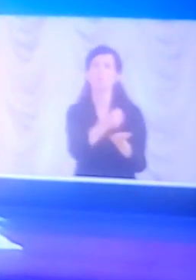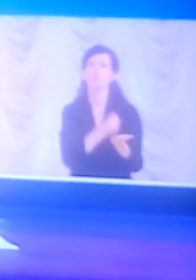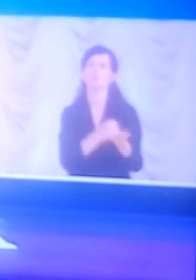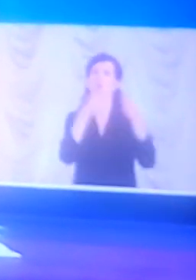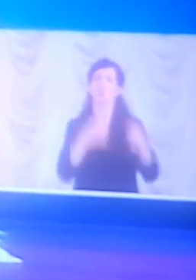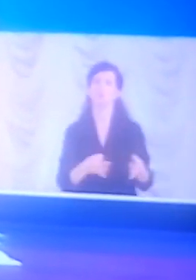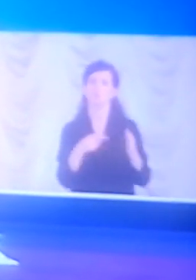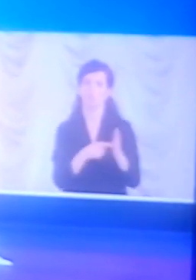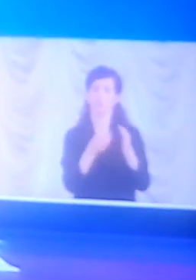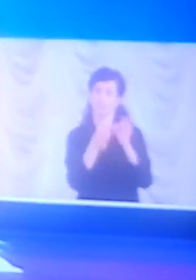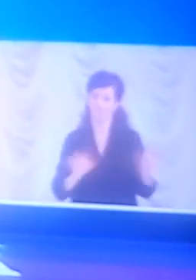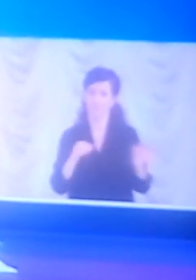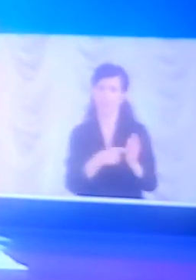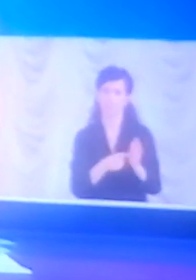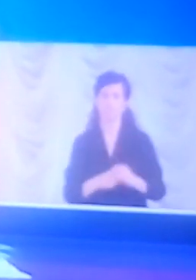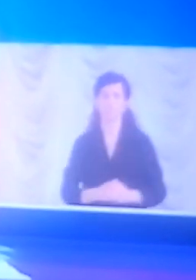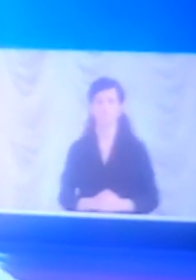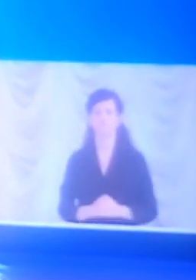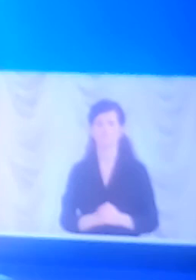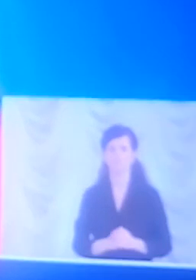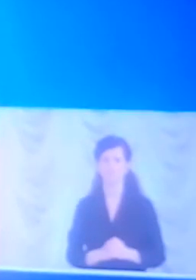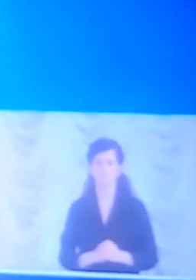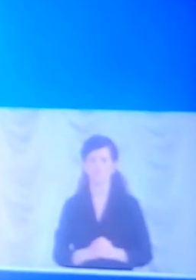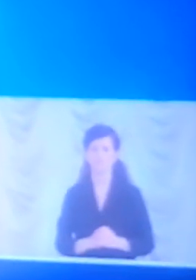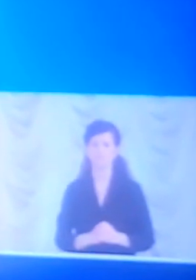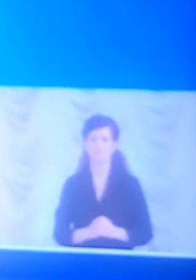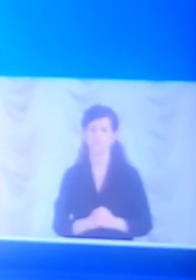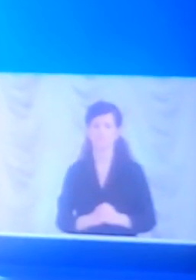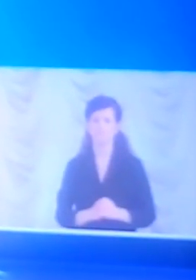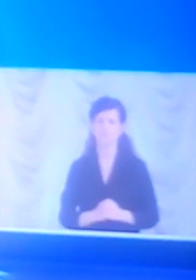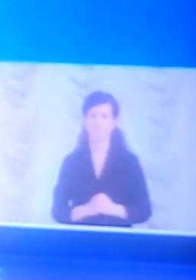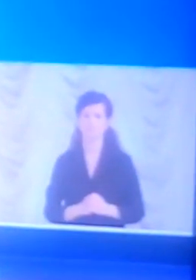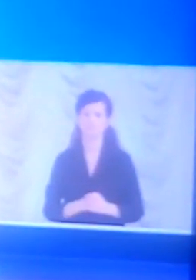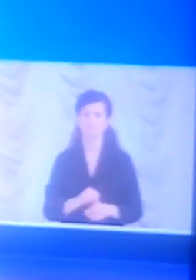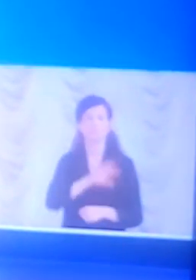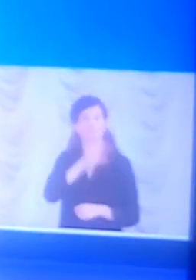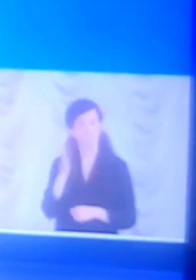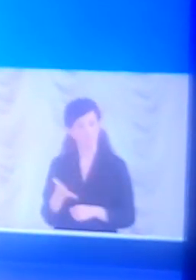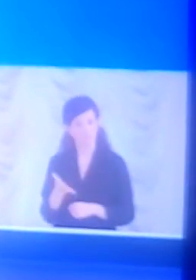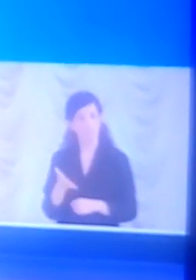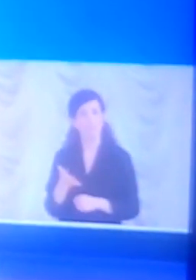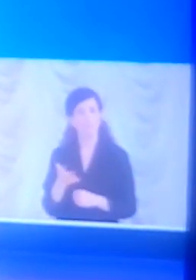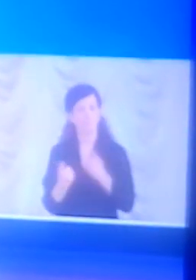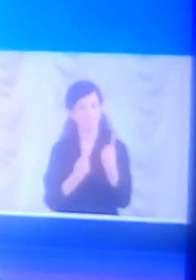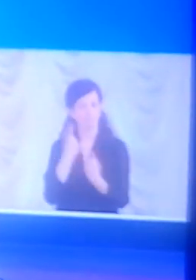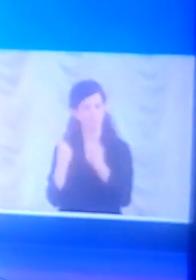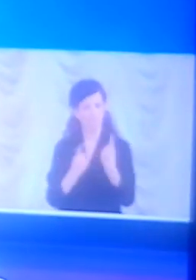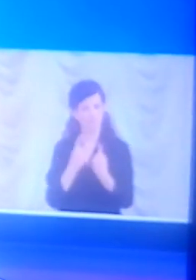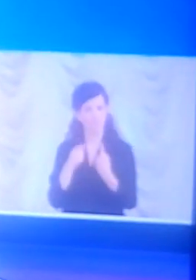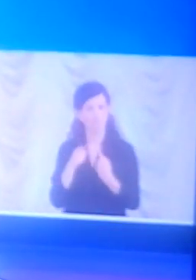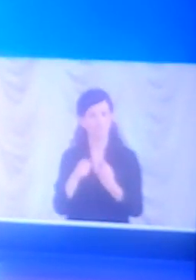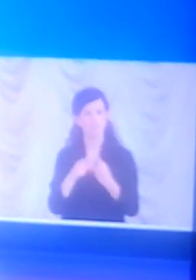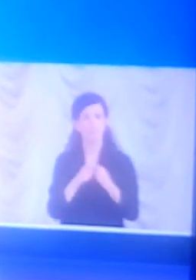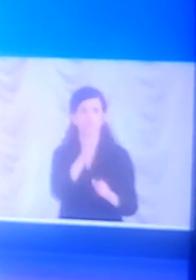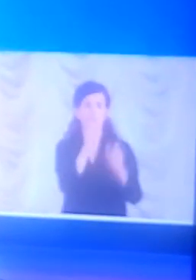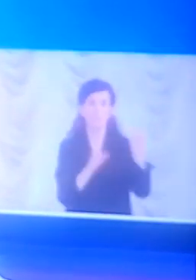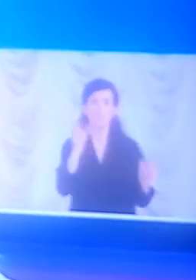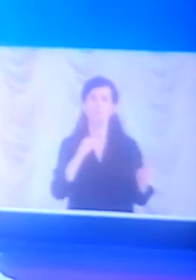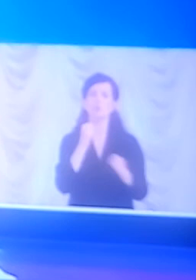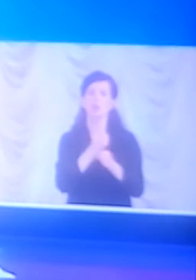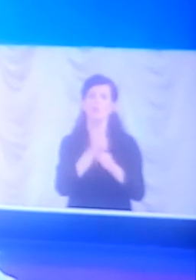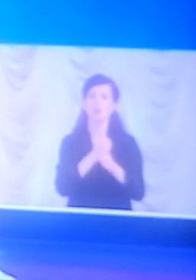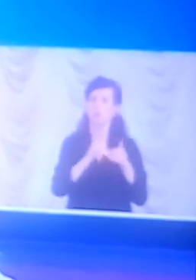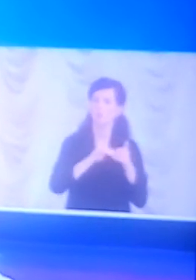sicurezza. Ancora, un passaggio molto critico è quello dei flussi di lavoratori che si